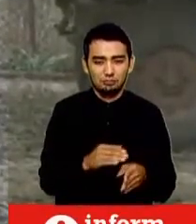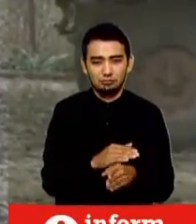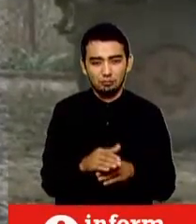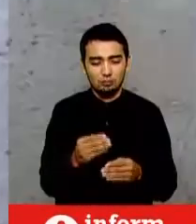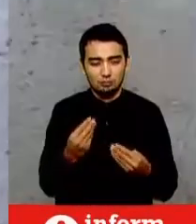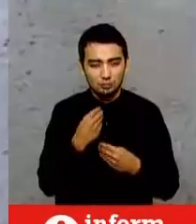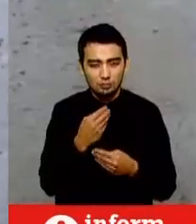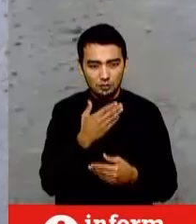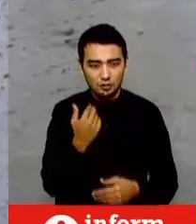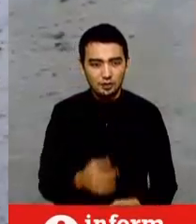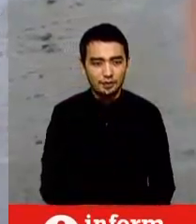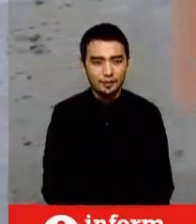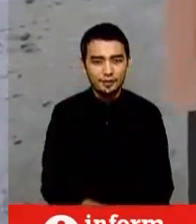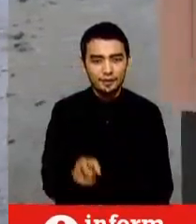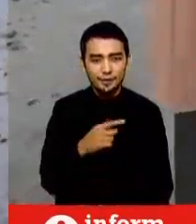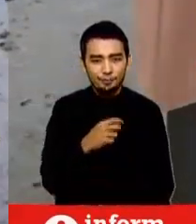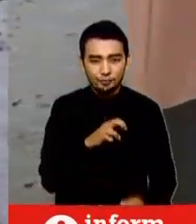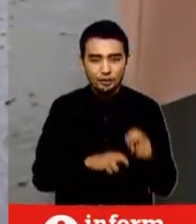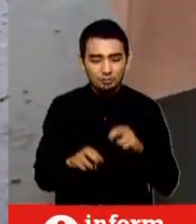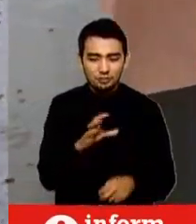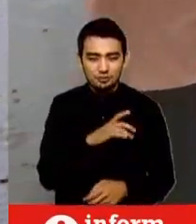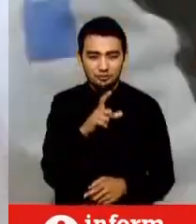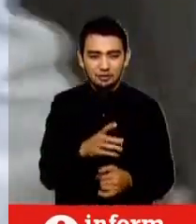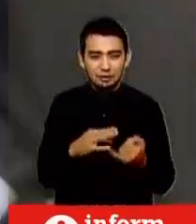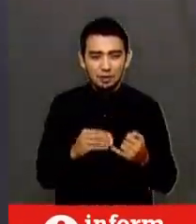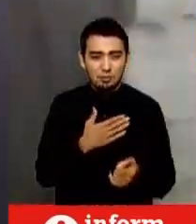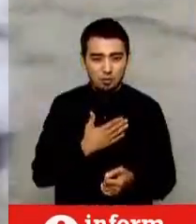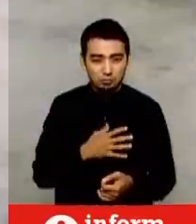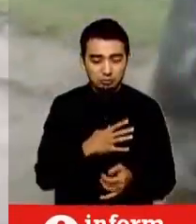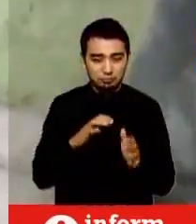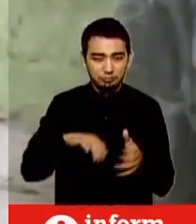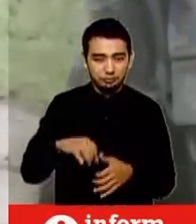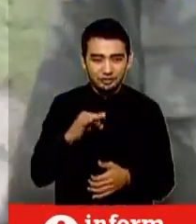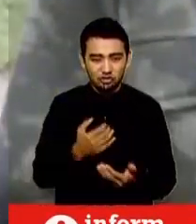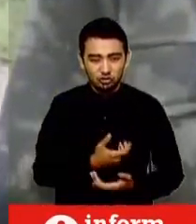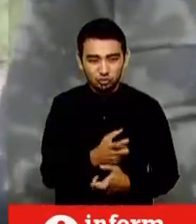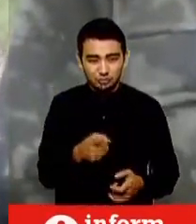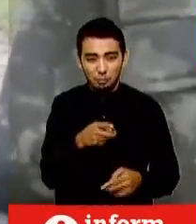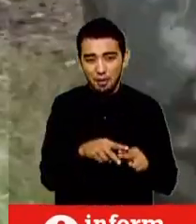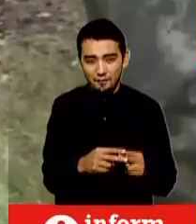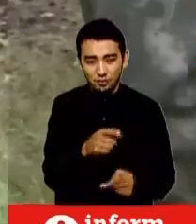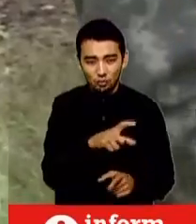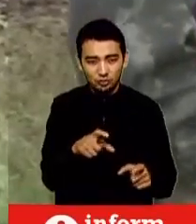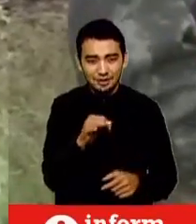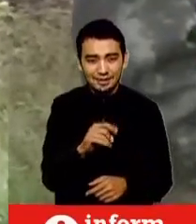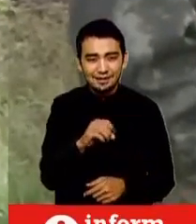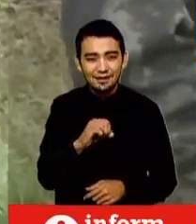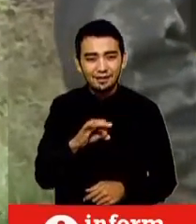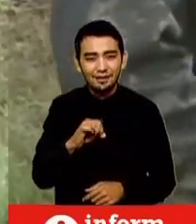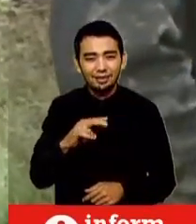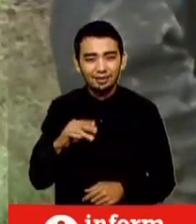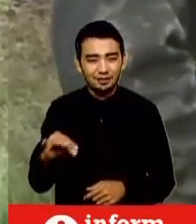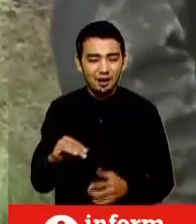келеді. Бұл әділдік іздеп қолды болған жерін қайтарғысы келіп жүрген тұрғындардың тек бір бөлігі ғана. Зеренді ауданына